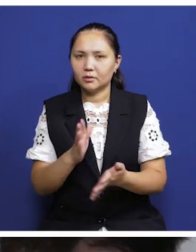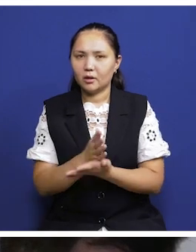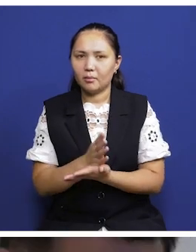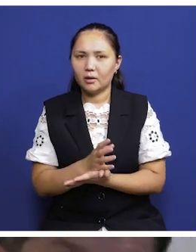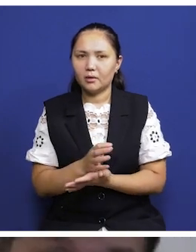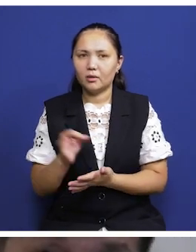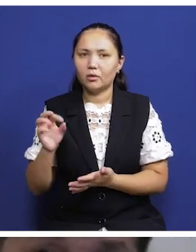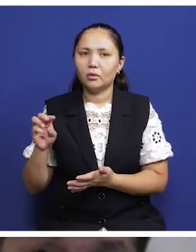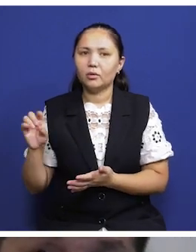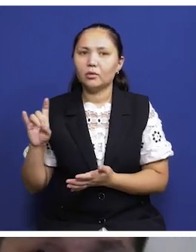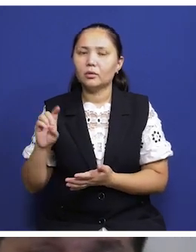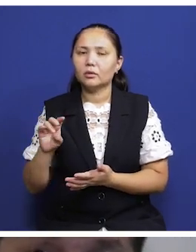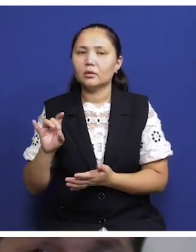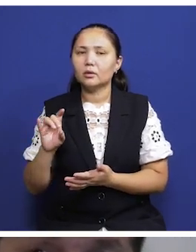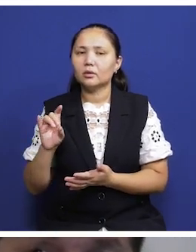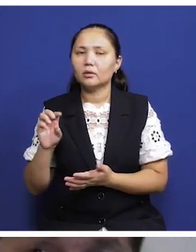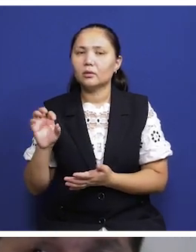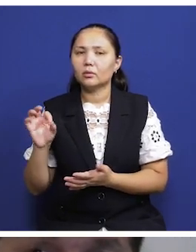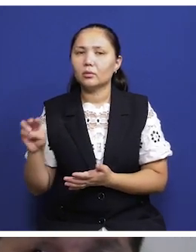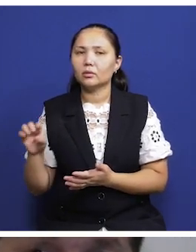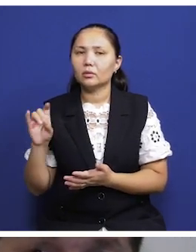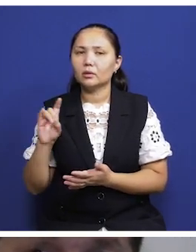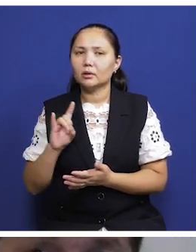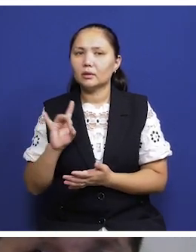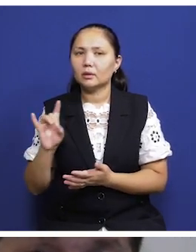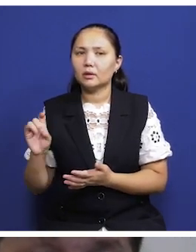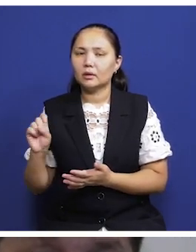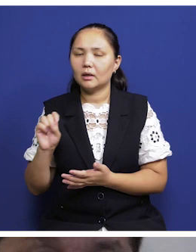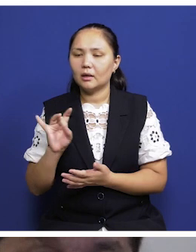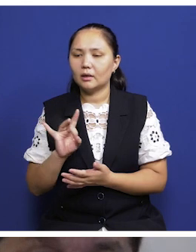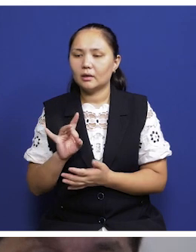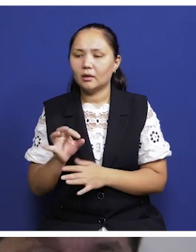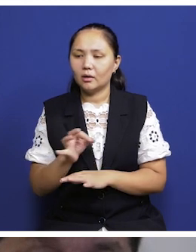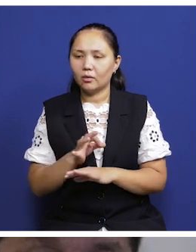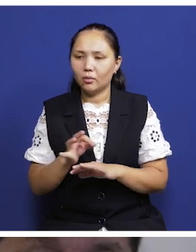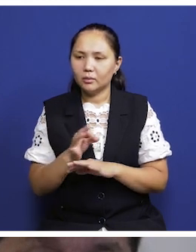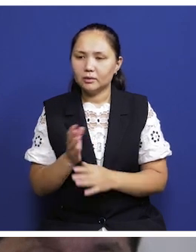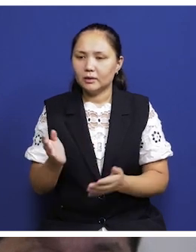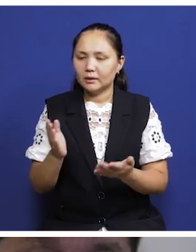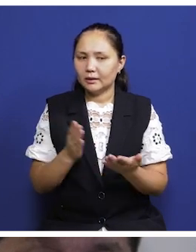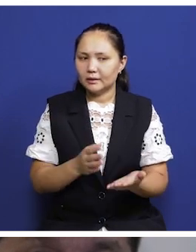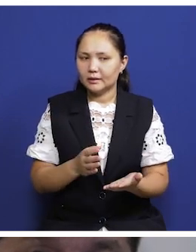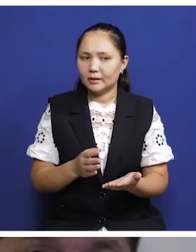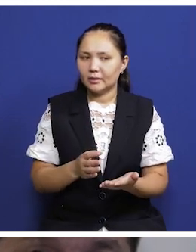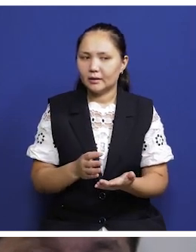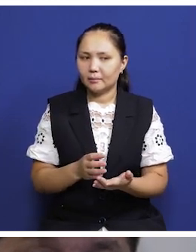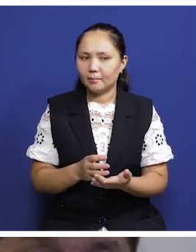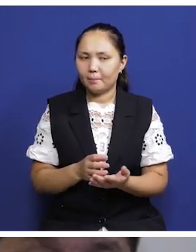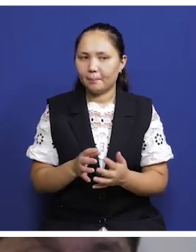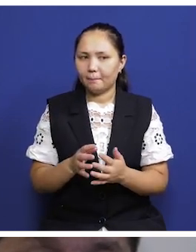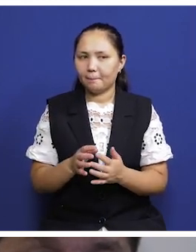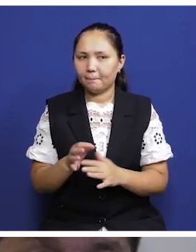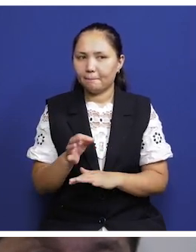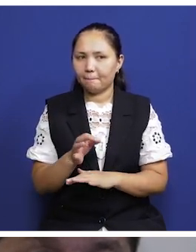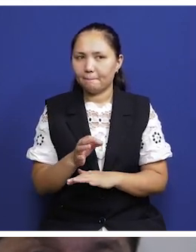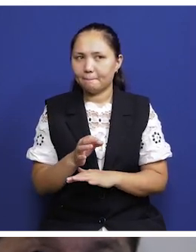Енді Отыра елді мекеніне келетін болсақ, біз аудан әкімдігімен бірлесіп бұл мәселені қарағанбыз. Аудан әкімдігі